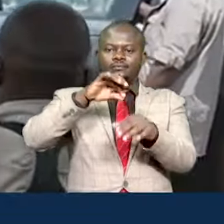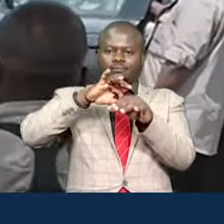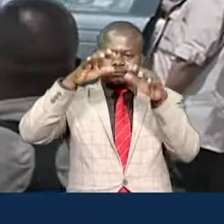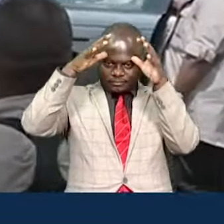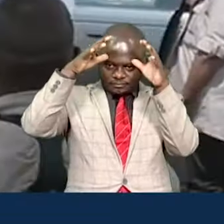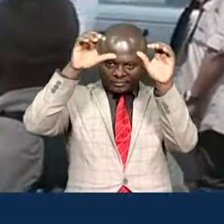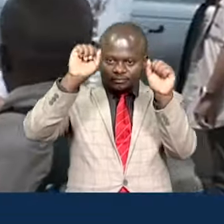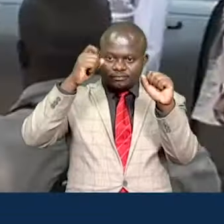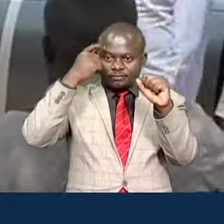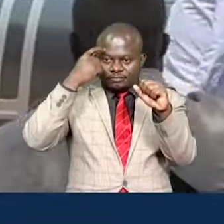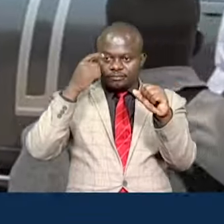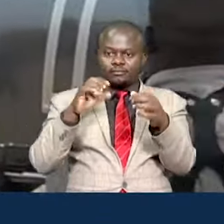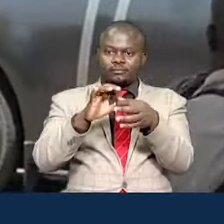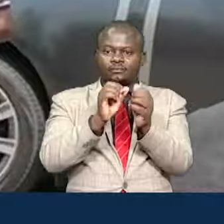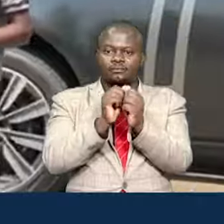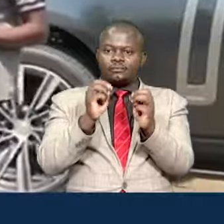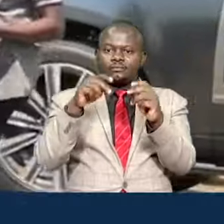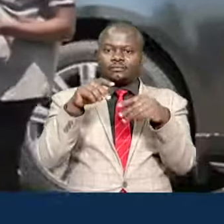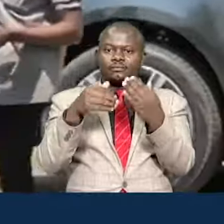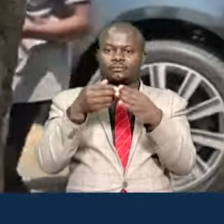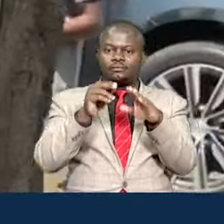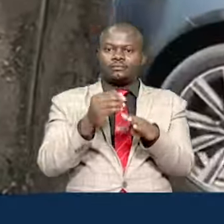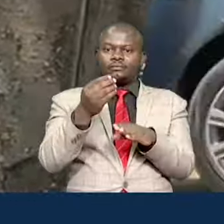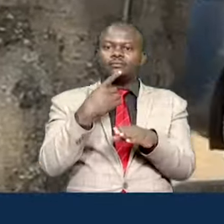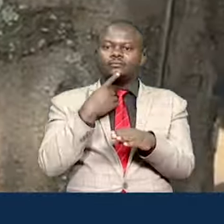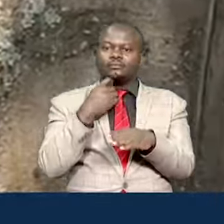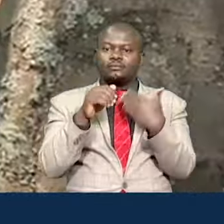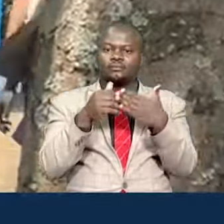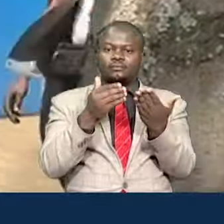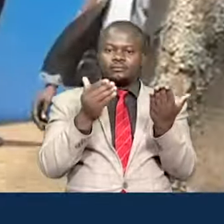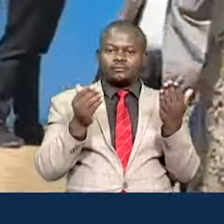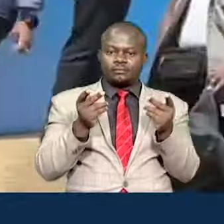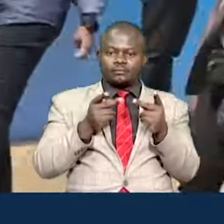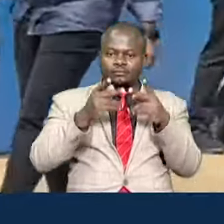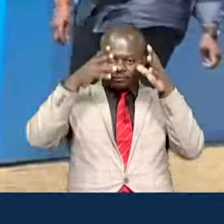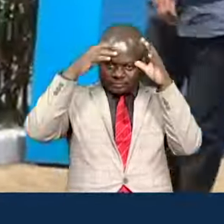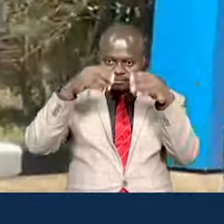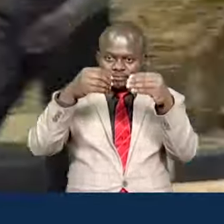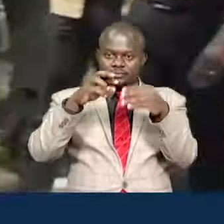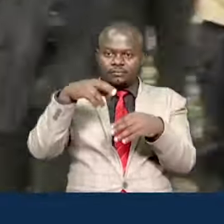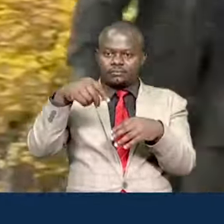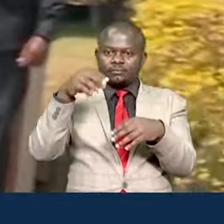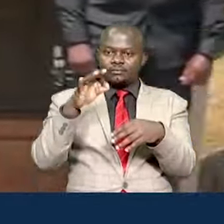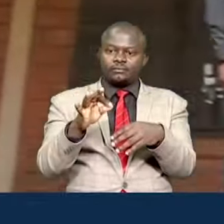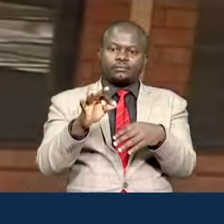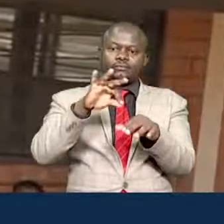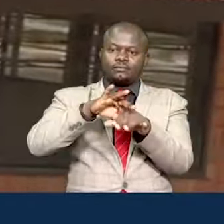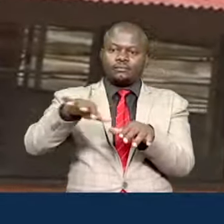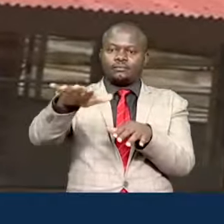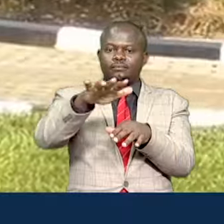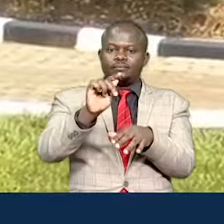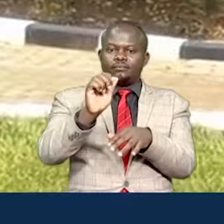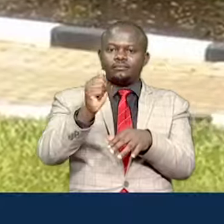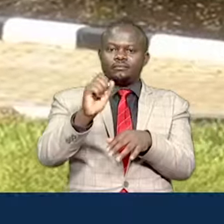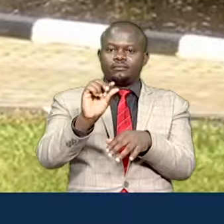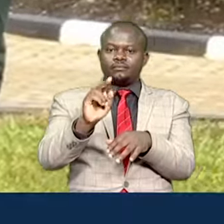Repubulika akomatanije n'ay'abadepite yabaye kuri uyu wa mbere, umukandida wa Perezida watanzwe na FPR Inkotanyi yatoreye kuri site ya Kagugu mu murenge